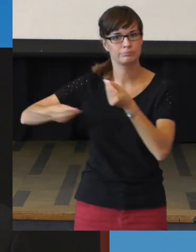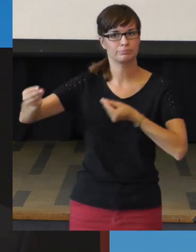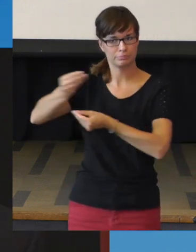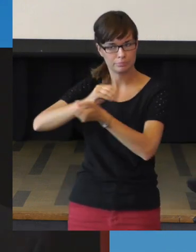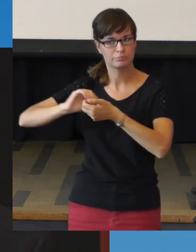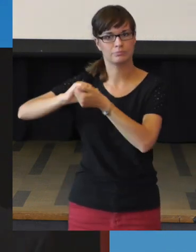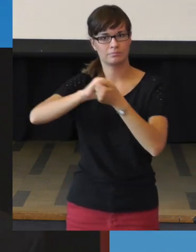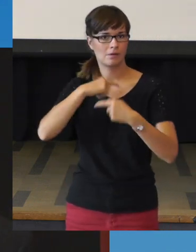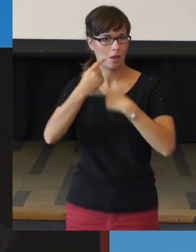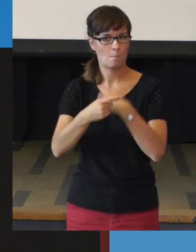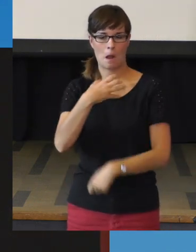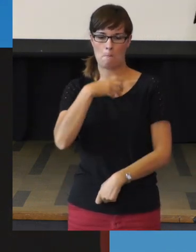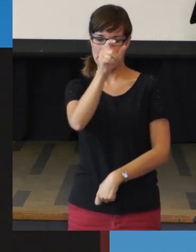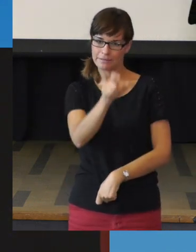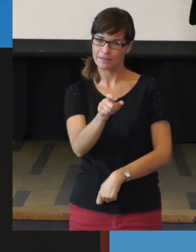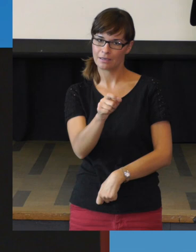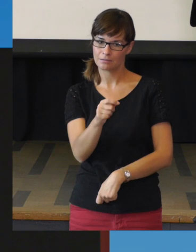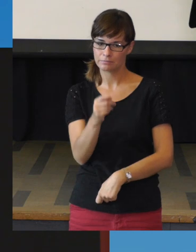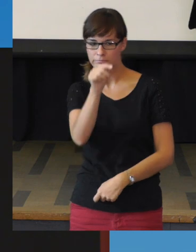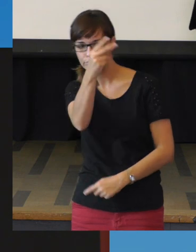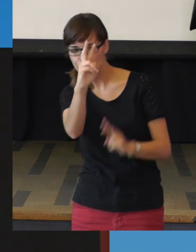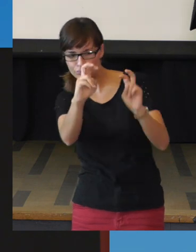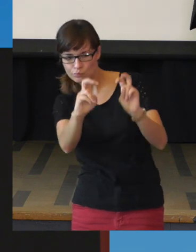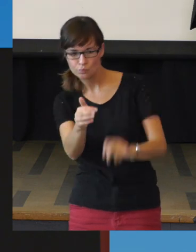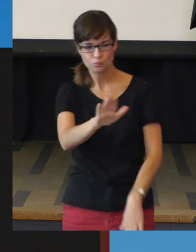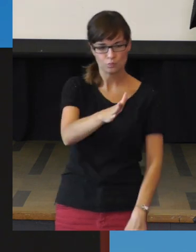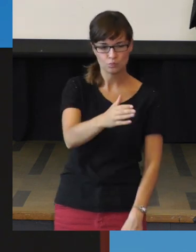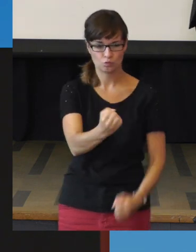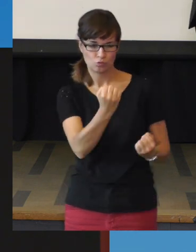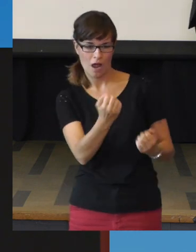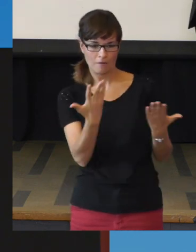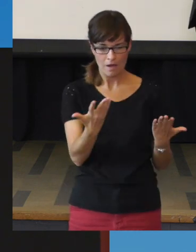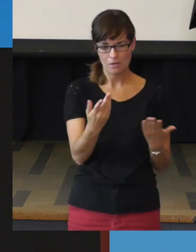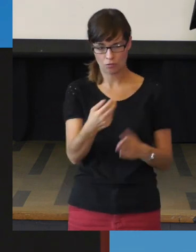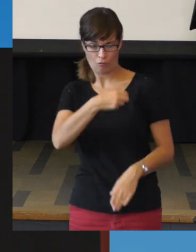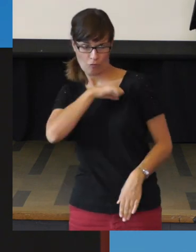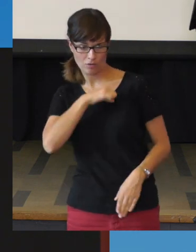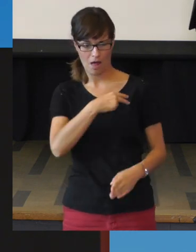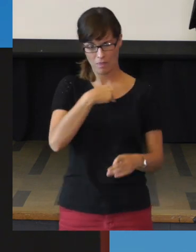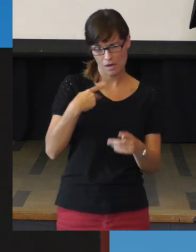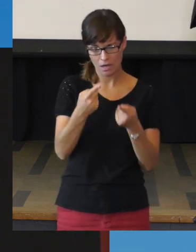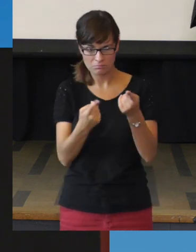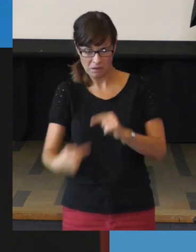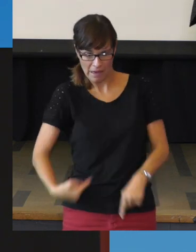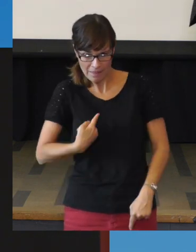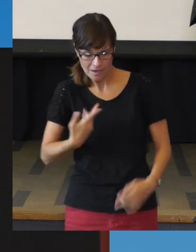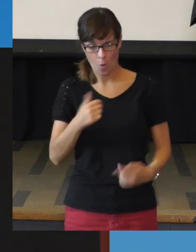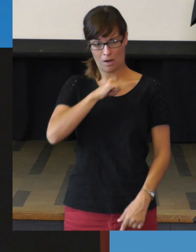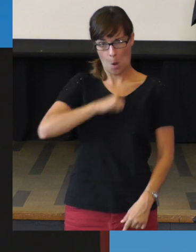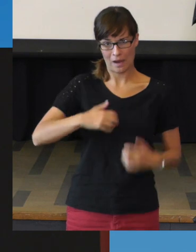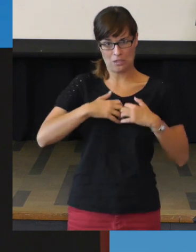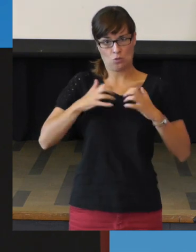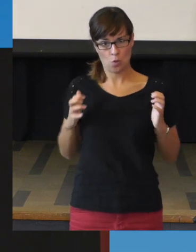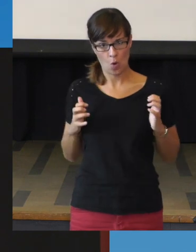den Patienten gemeinsam besprechen, sodass man jeweils die Stärken und Schwächen einer Methode, Operation oder katheterinterventionelles